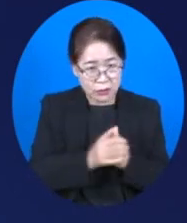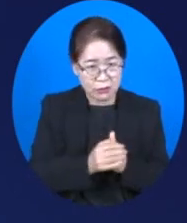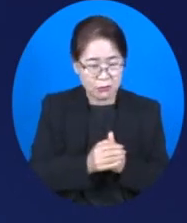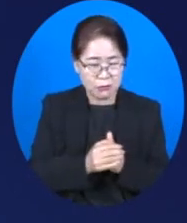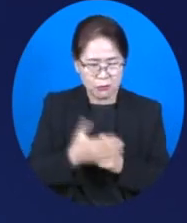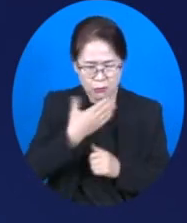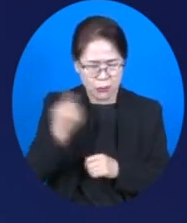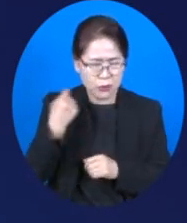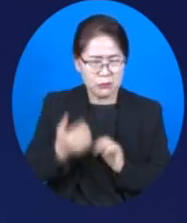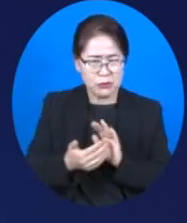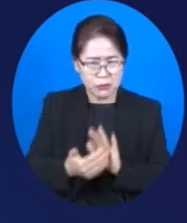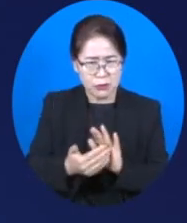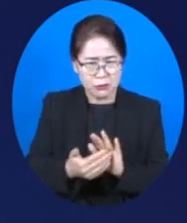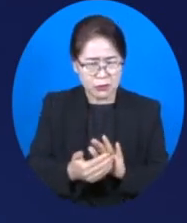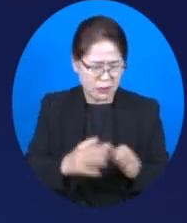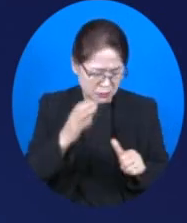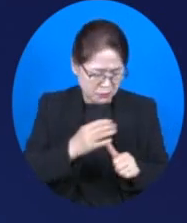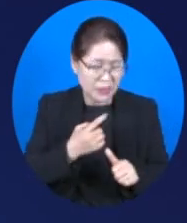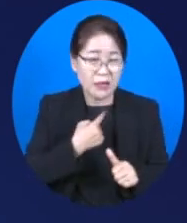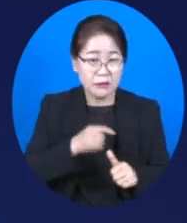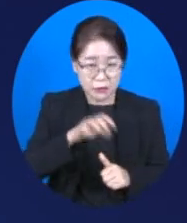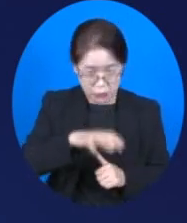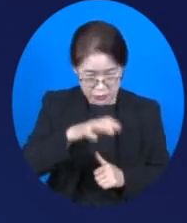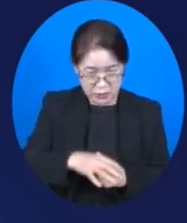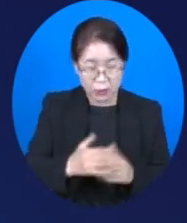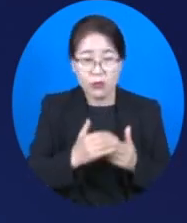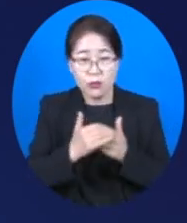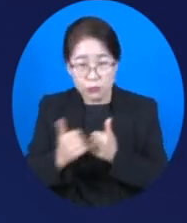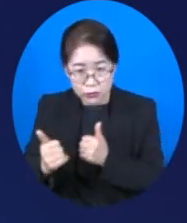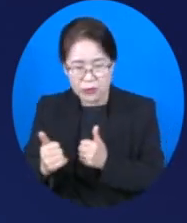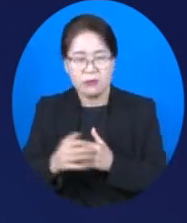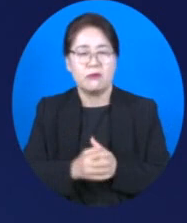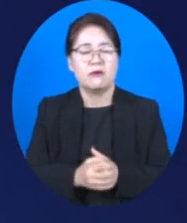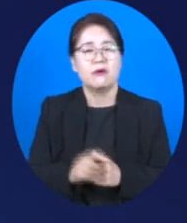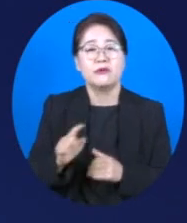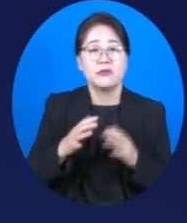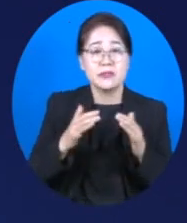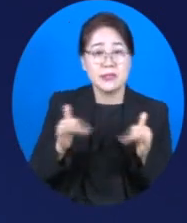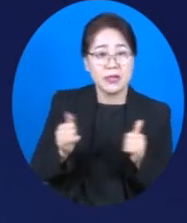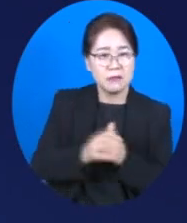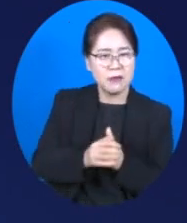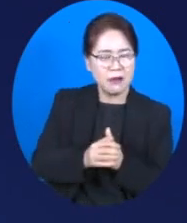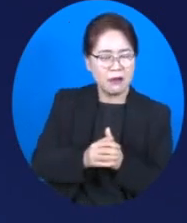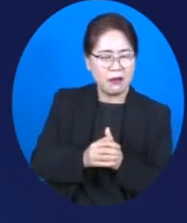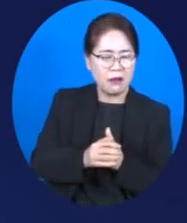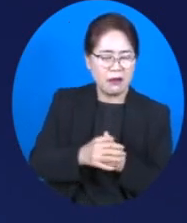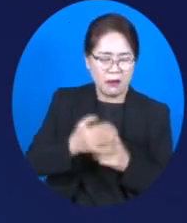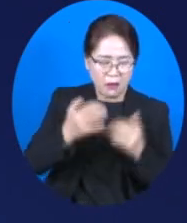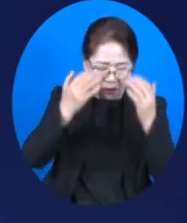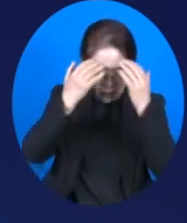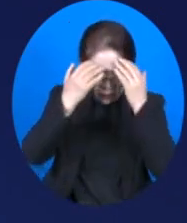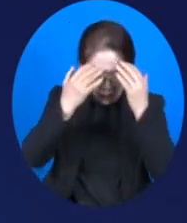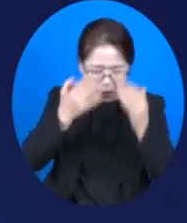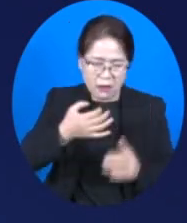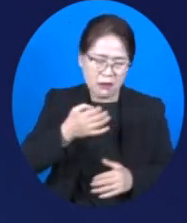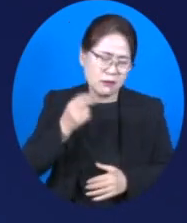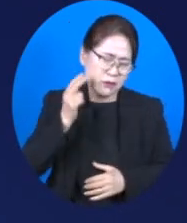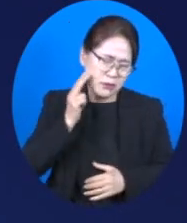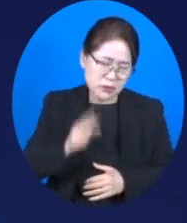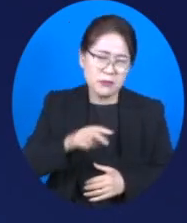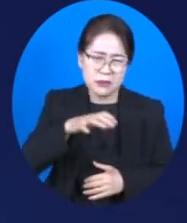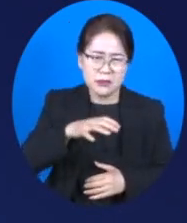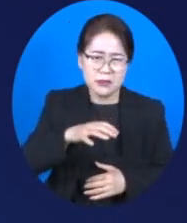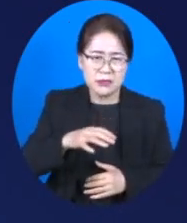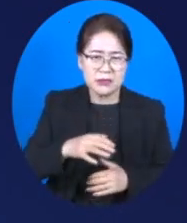거부하고 핍박하던 자리에서 부르심을 받는 사람도 있습니다. 또 어떤 사람은 견딜 수 없는 고통과 고난의 그